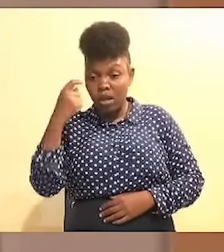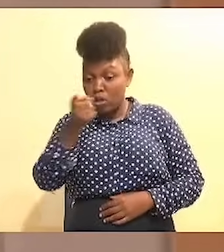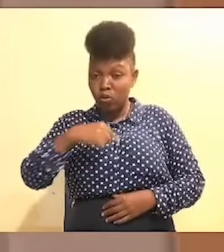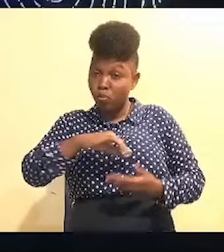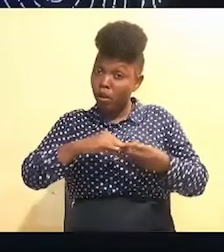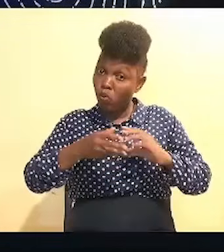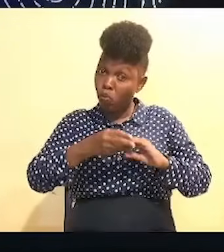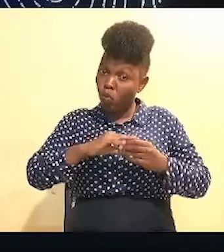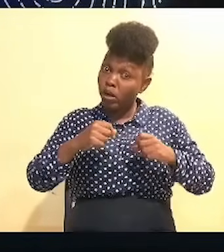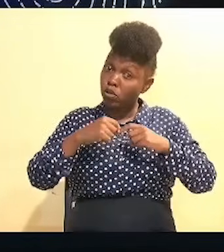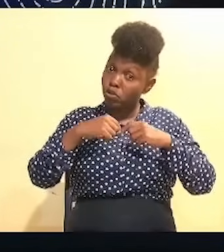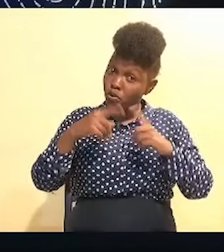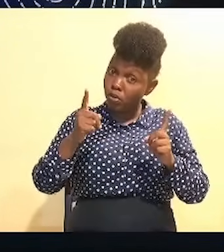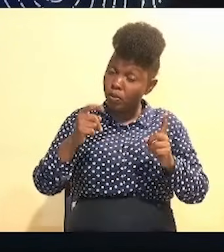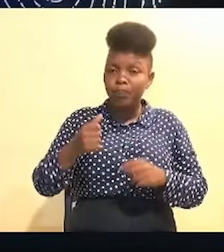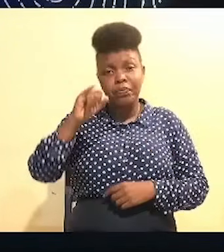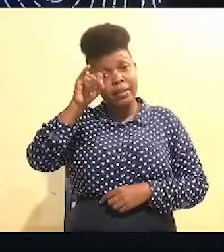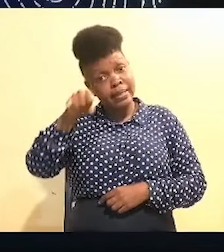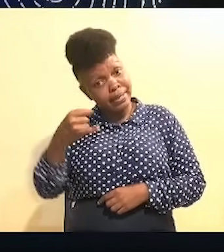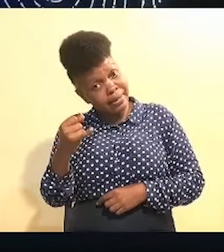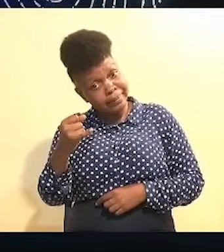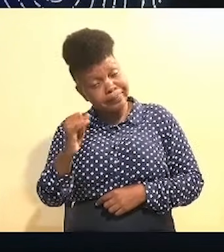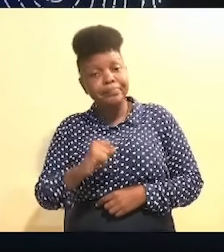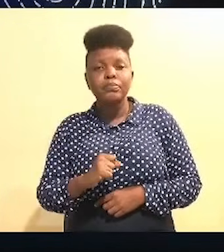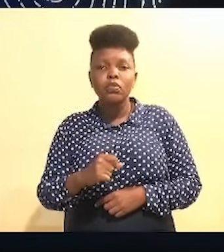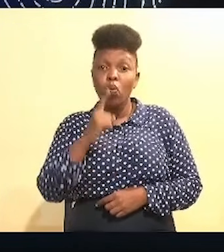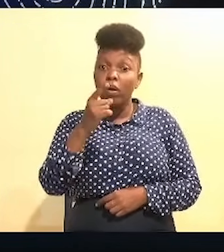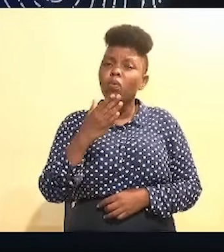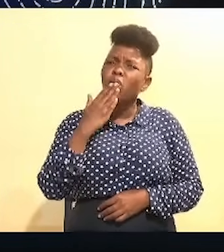tofauti. Je,